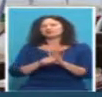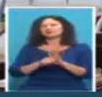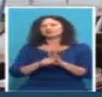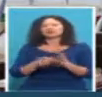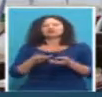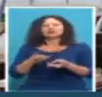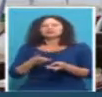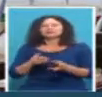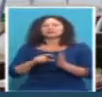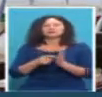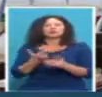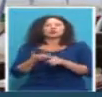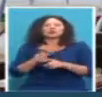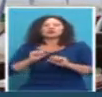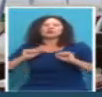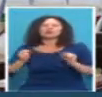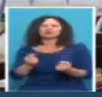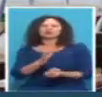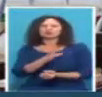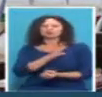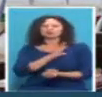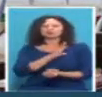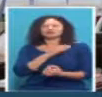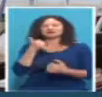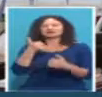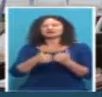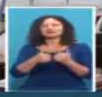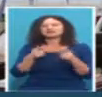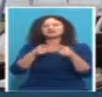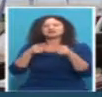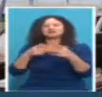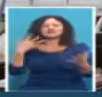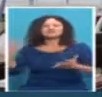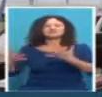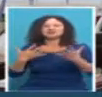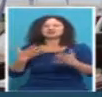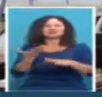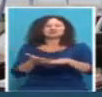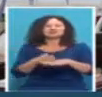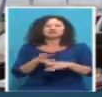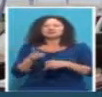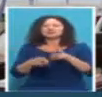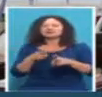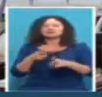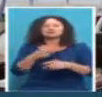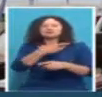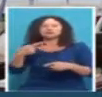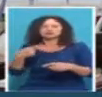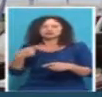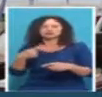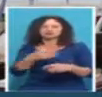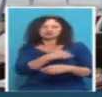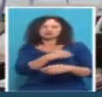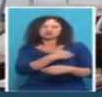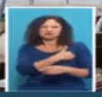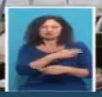помещение, было очень холодно. Везде с каждого угла дул ветер, в операционной был практически минус.